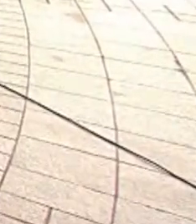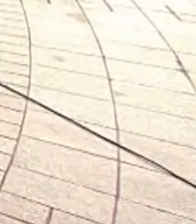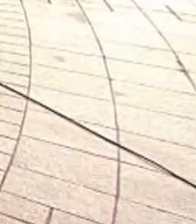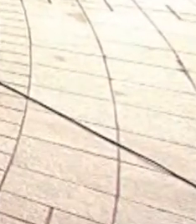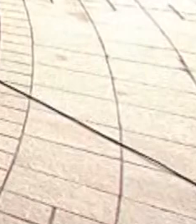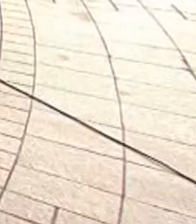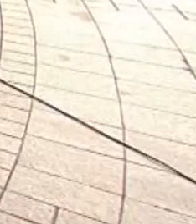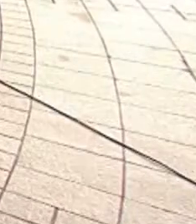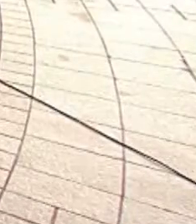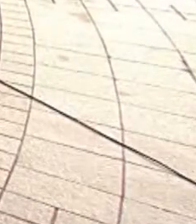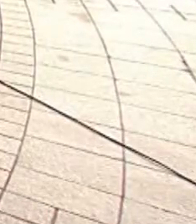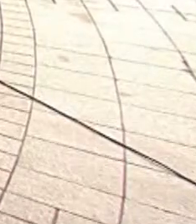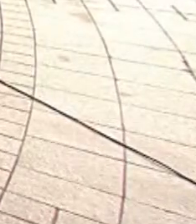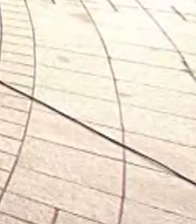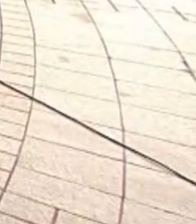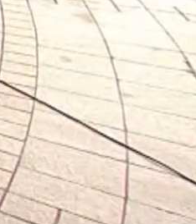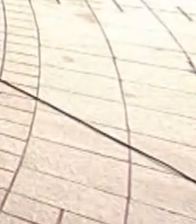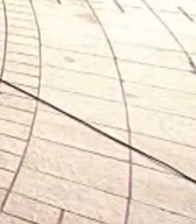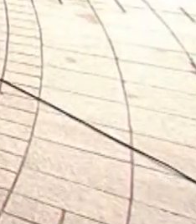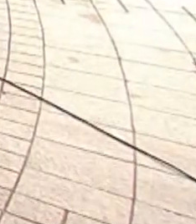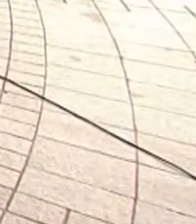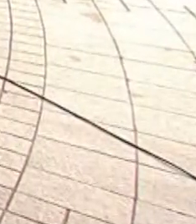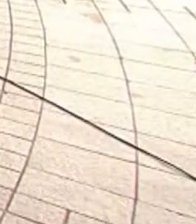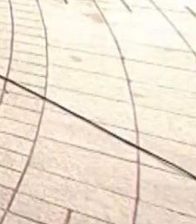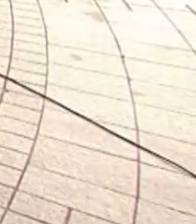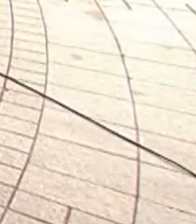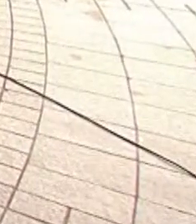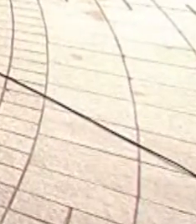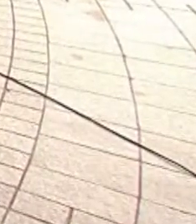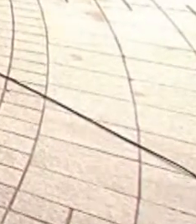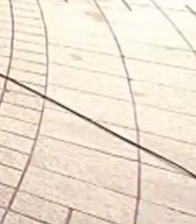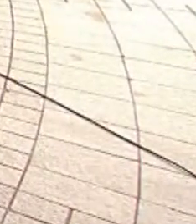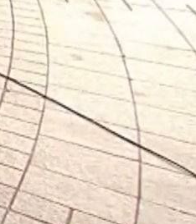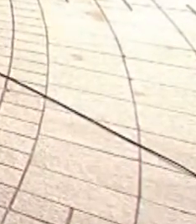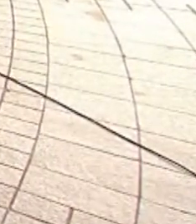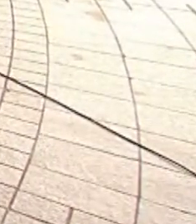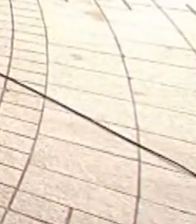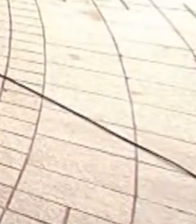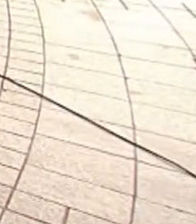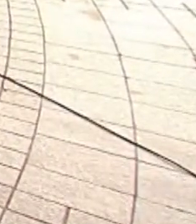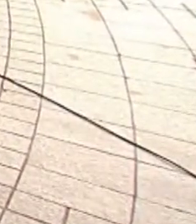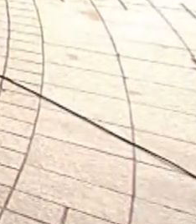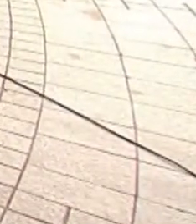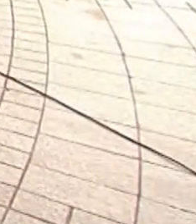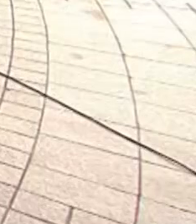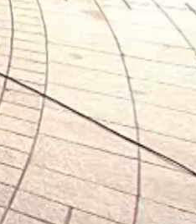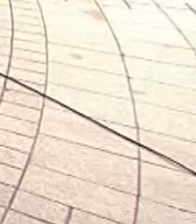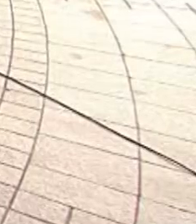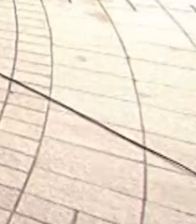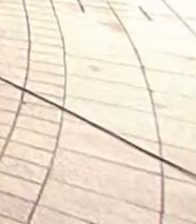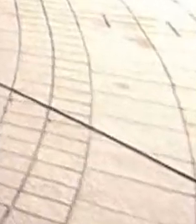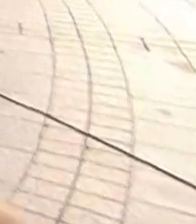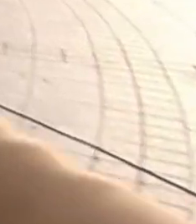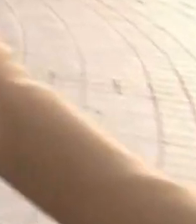비가 오나 눈이 오나 매일 아침 이곳에서 여러분을 기다리겠습니다. 김제 돌직구쇼 지금 라이브로 시작합니다. 잠깐만요.